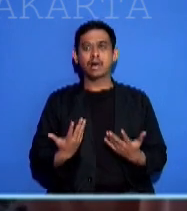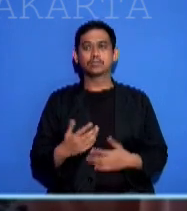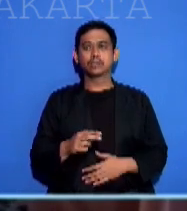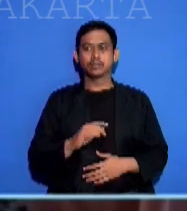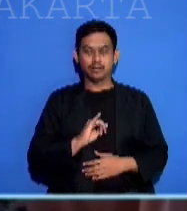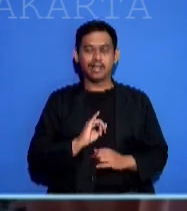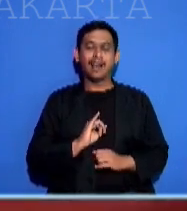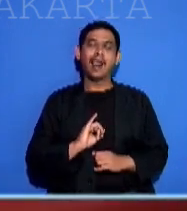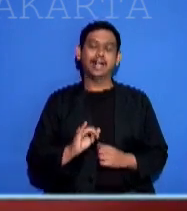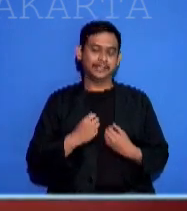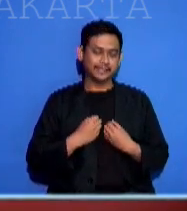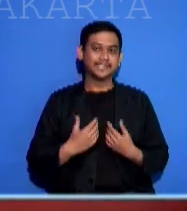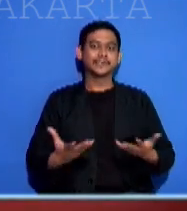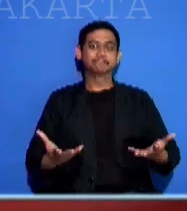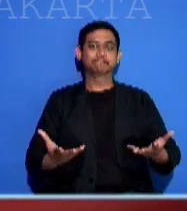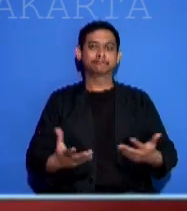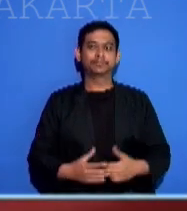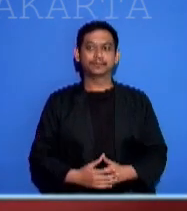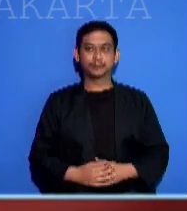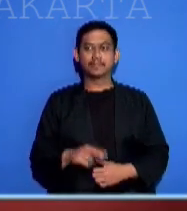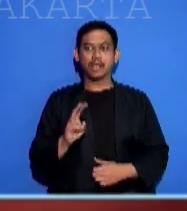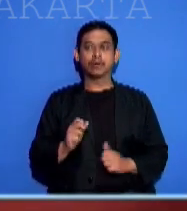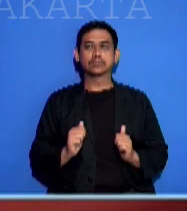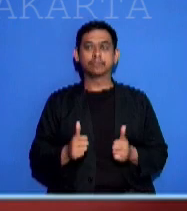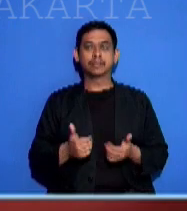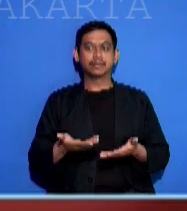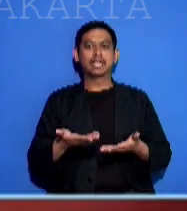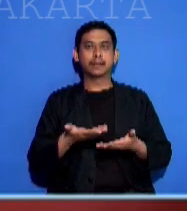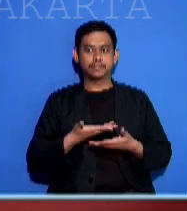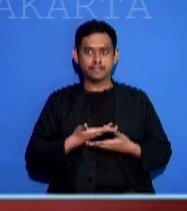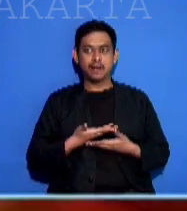parlemen. Maka, perlu kesiapan menerima kenyataan siap kalah dan